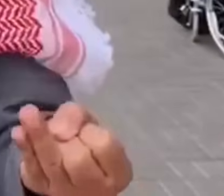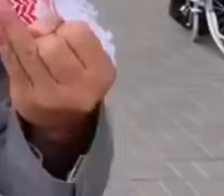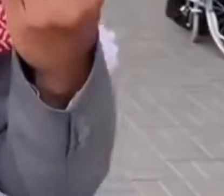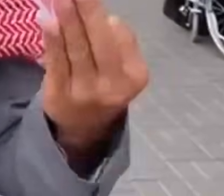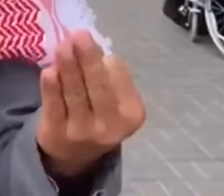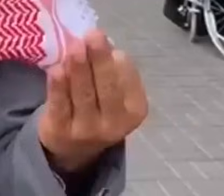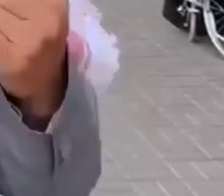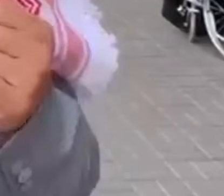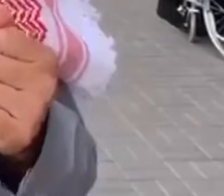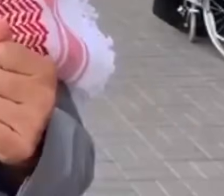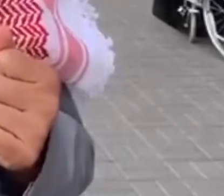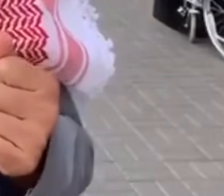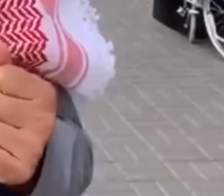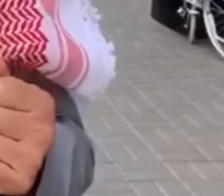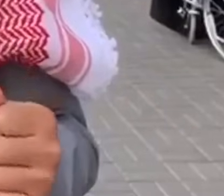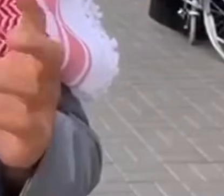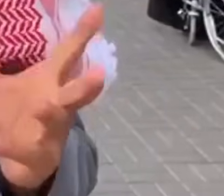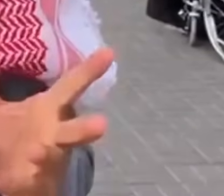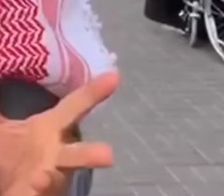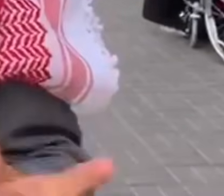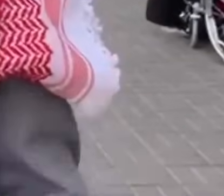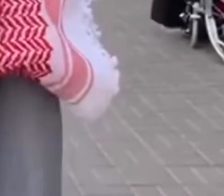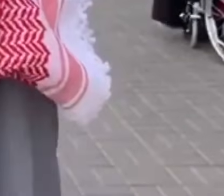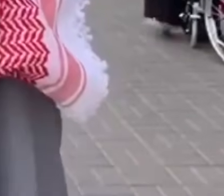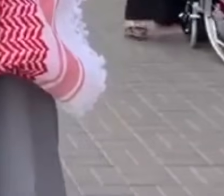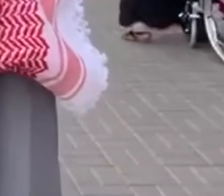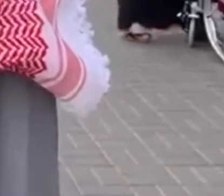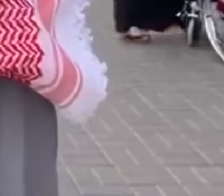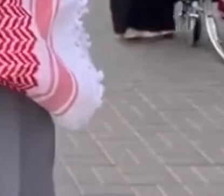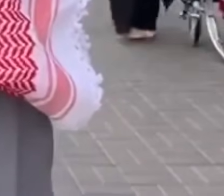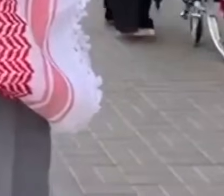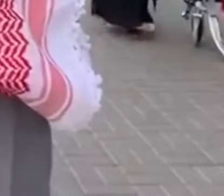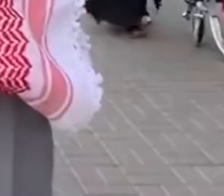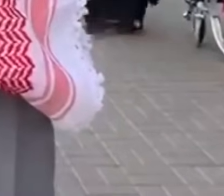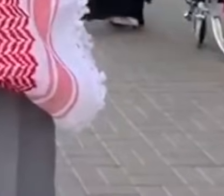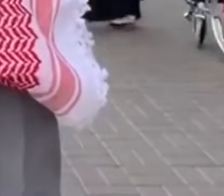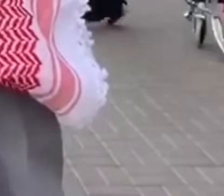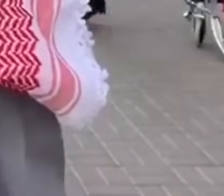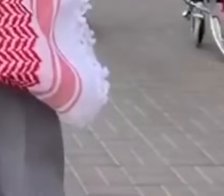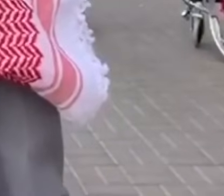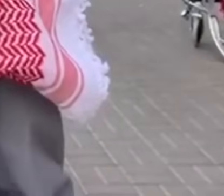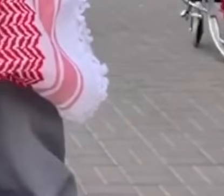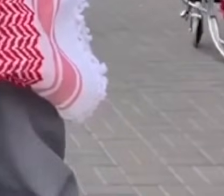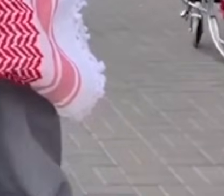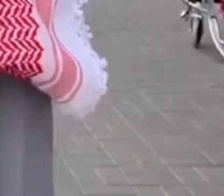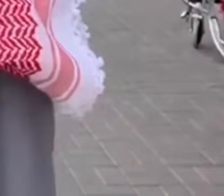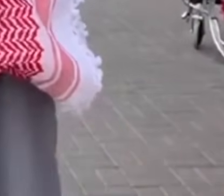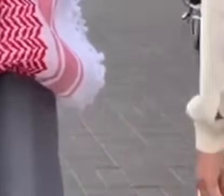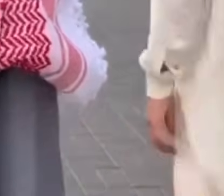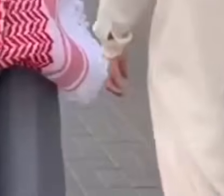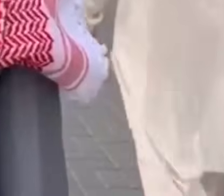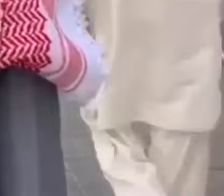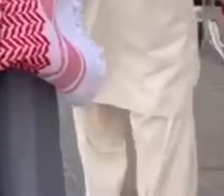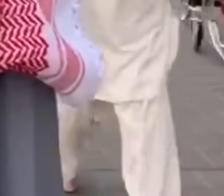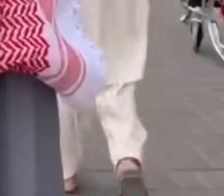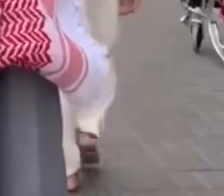jadi amal, nambah dakwah, dan nambah sabar. Terima kasih, alhamdulillah. Terima kasih kepada seluruh pengisi acara, panitia, dan seluruh